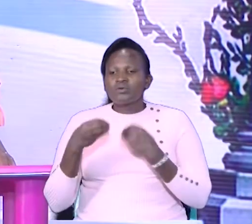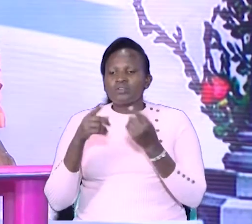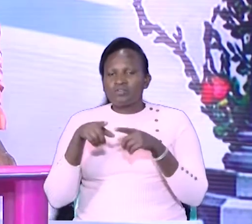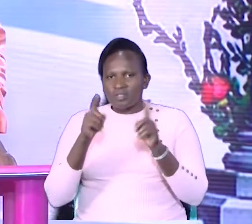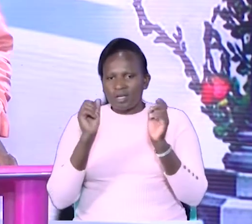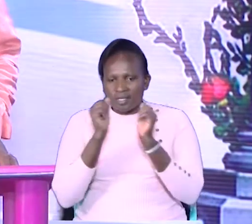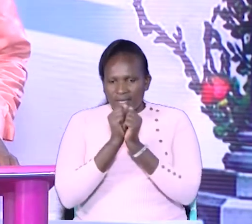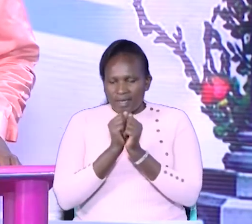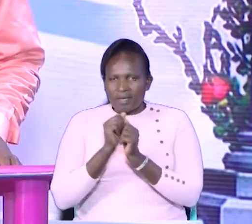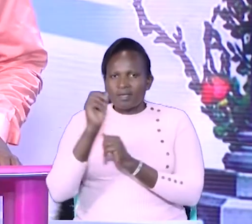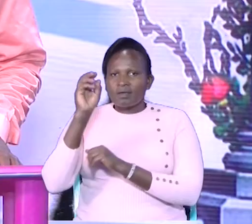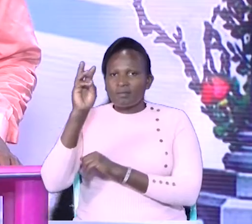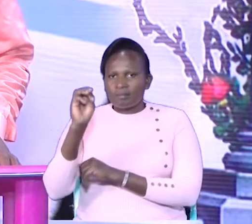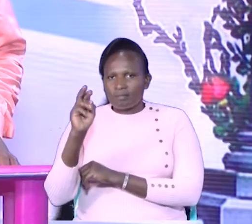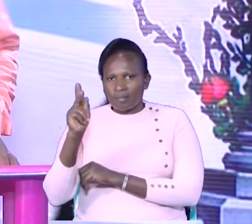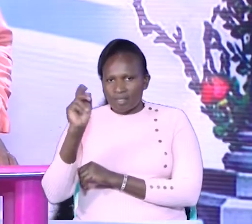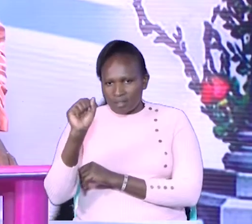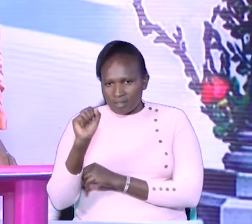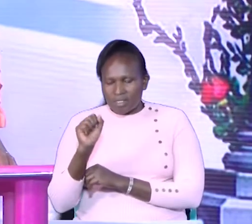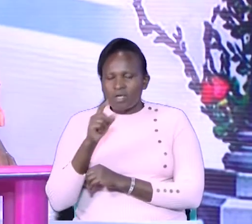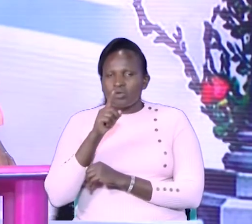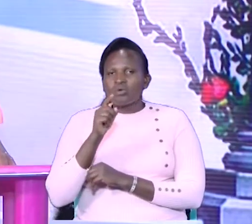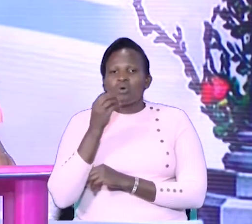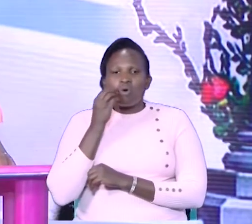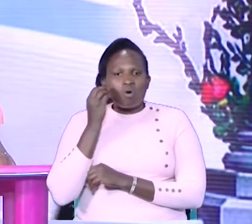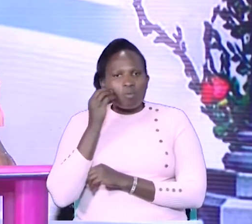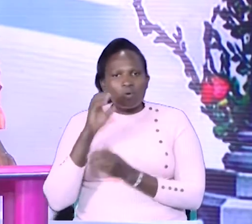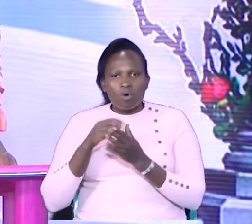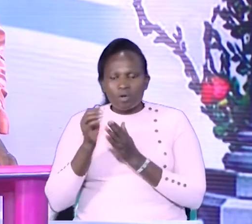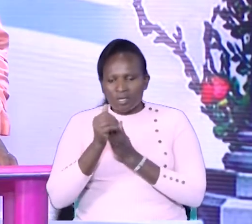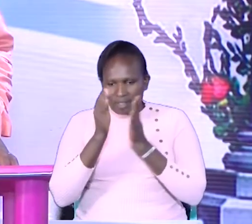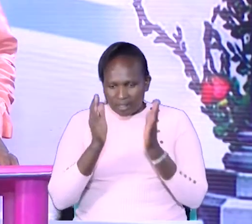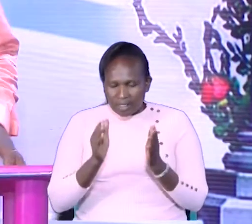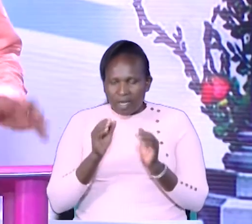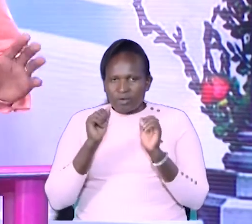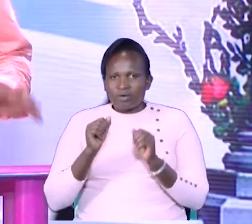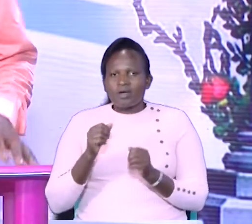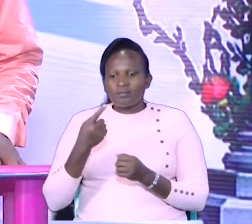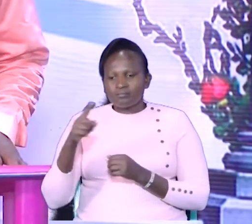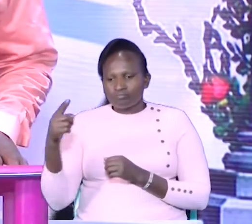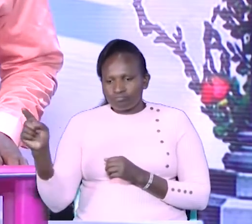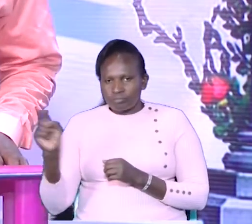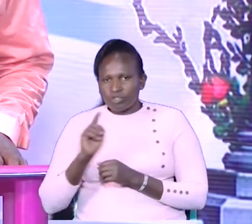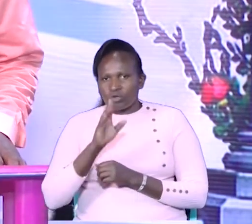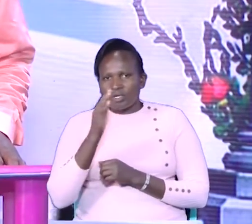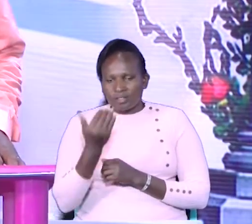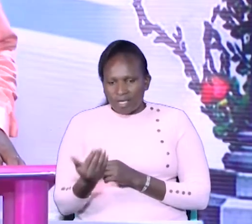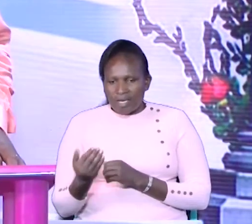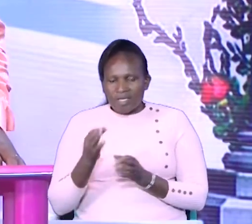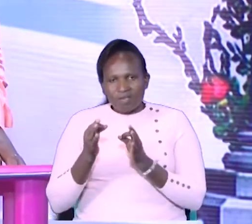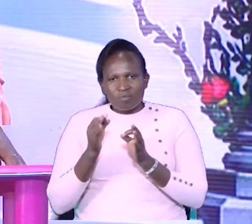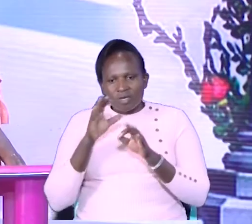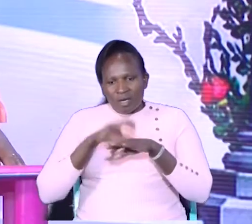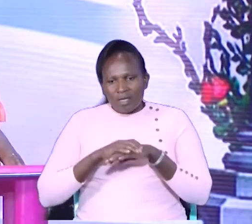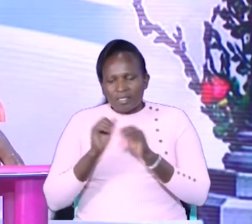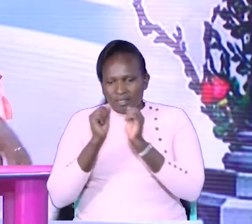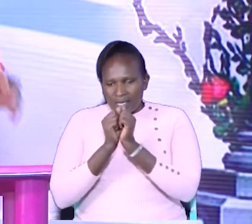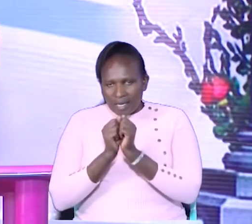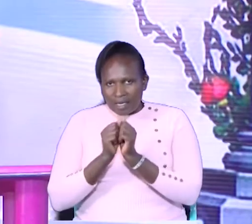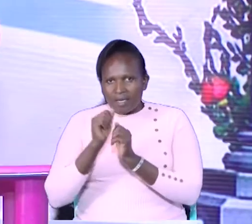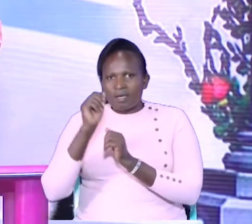10 marks. Kwa hivyo msasi ukiwa pale nyumbani ama guardian, unaweza msahishia mtoto, na kama ameweza kupata 10